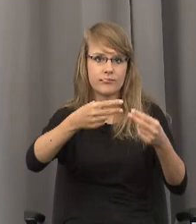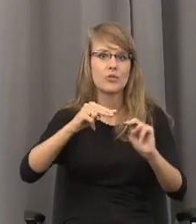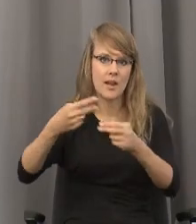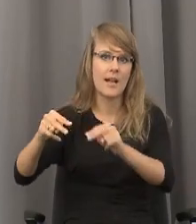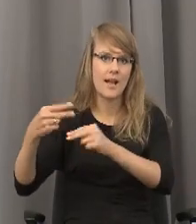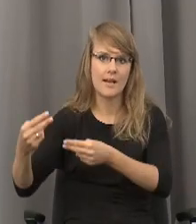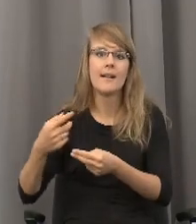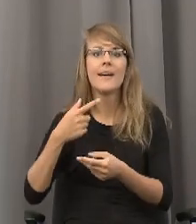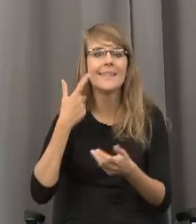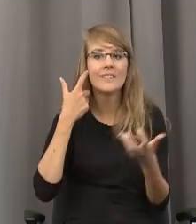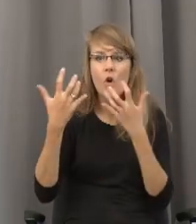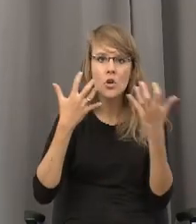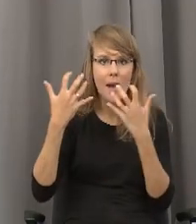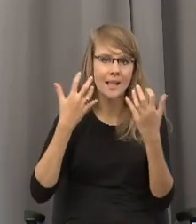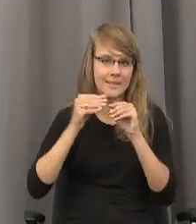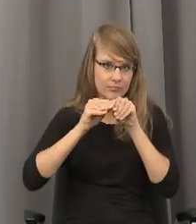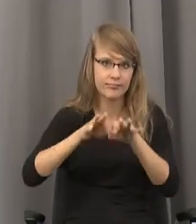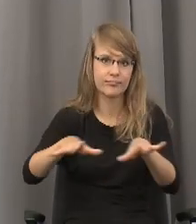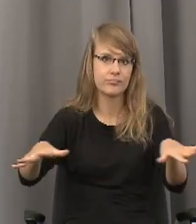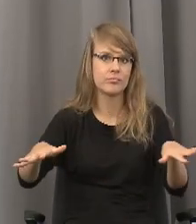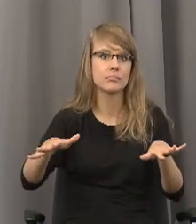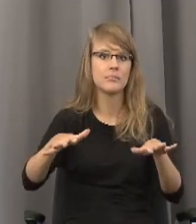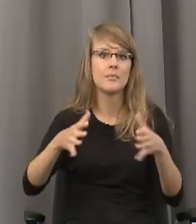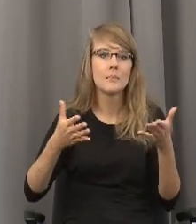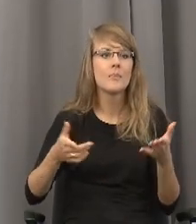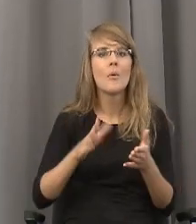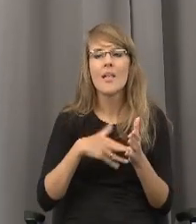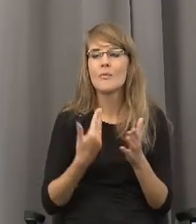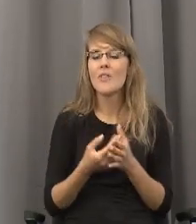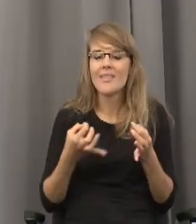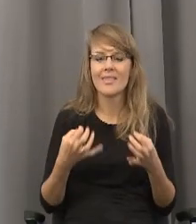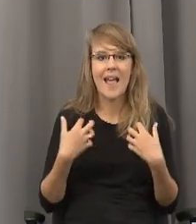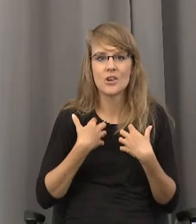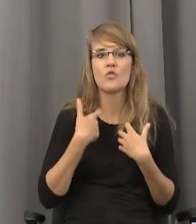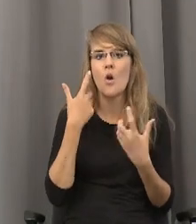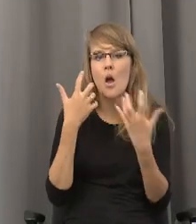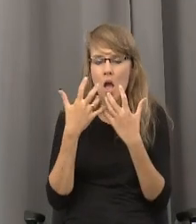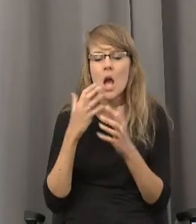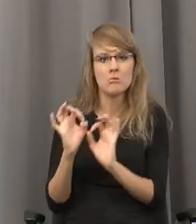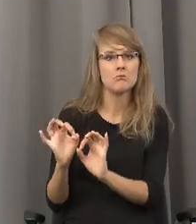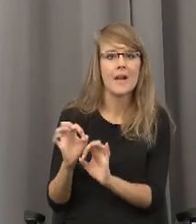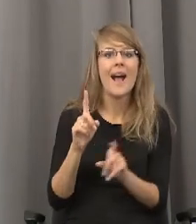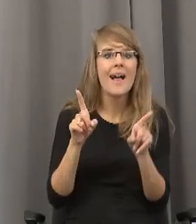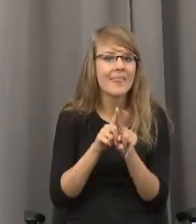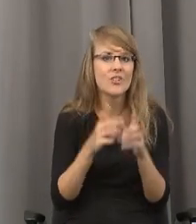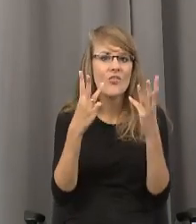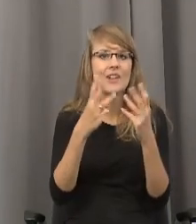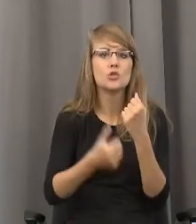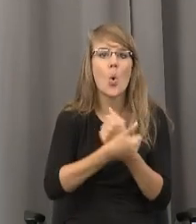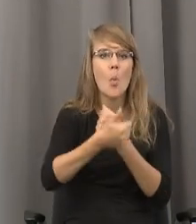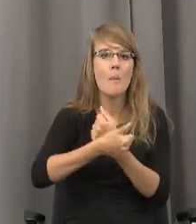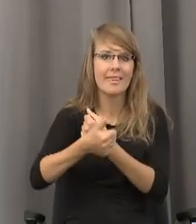też informacja idzie, bo to jedno, relacja na bieżąco. Ale drugie, dokumentacja,